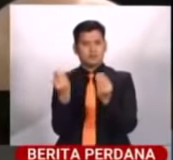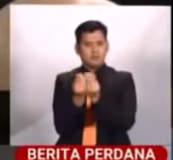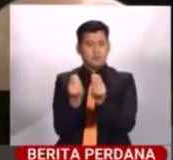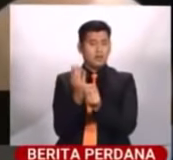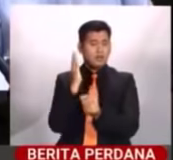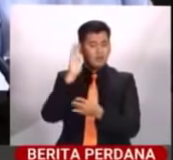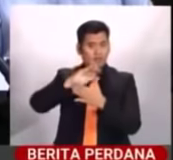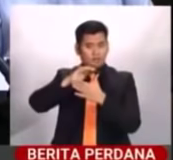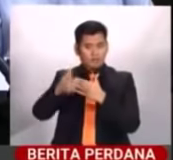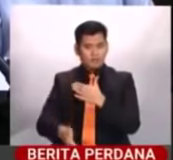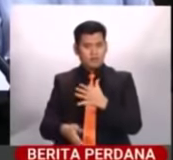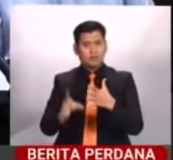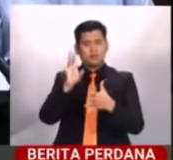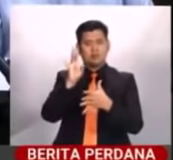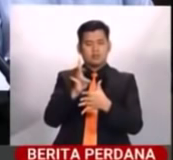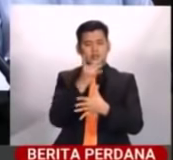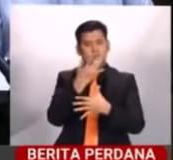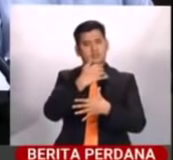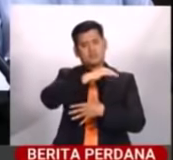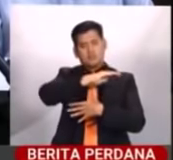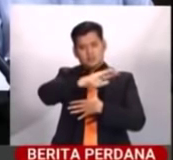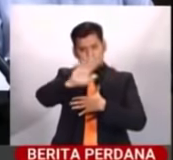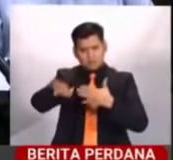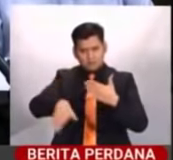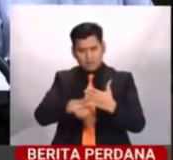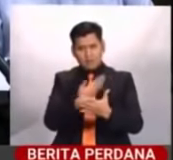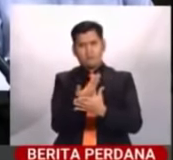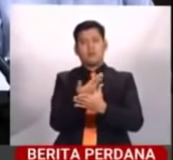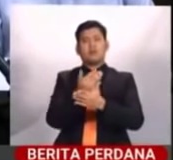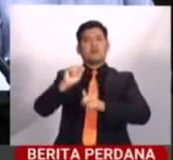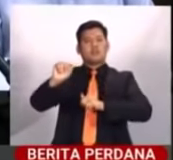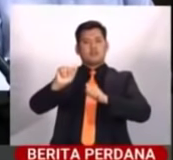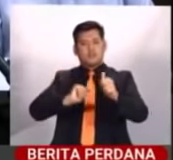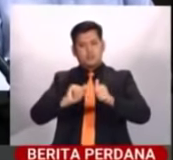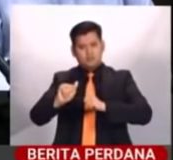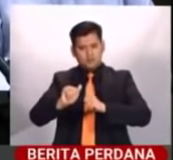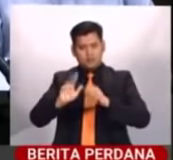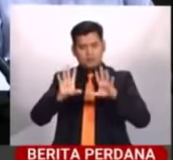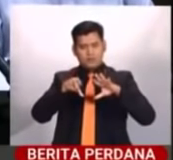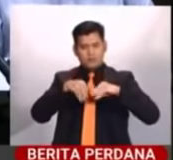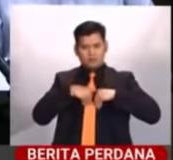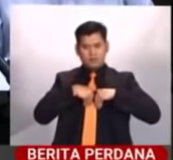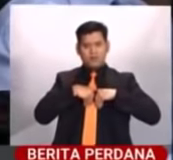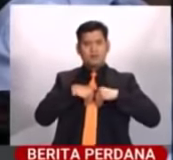Jun selepas semua sesi kelayakan ke temasya dunia tersebut berakhir.